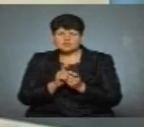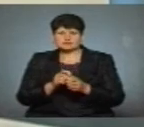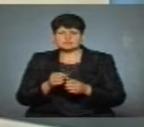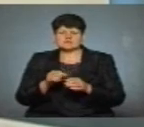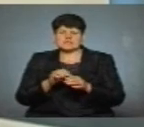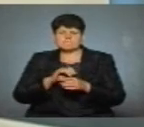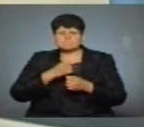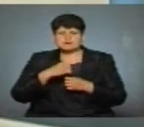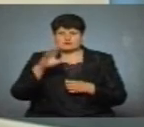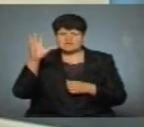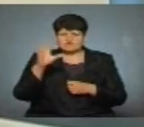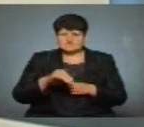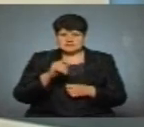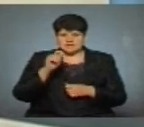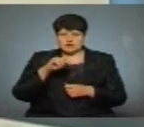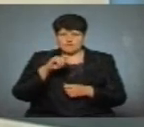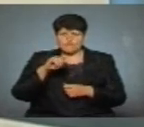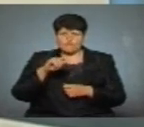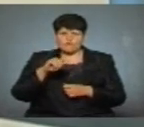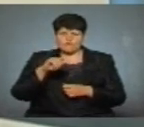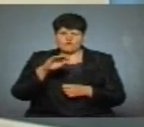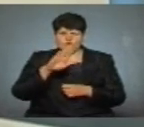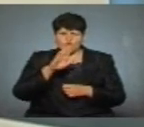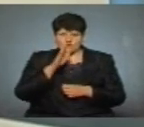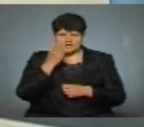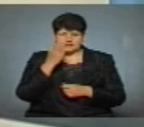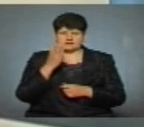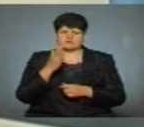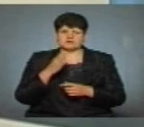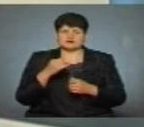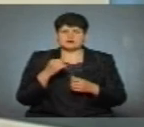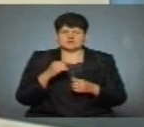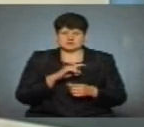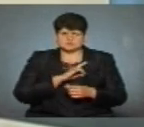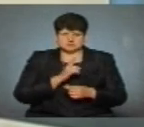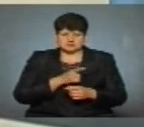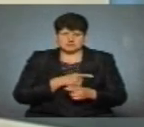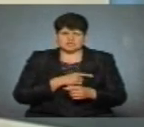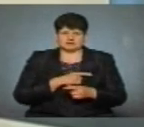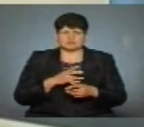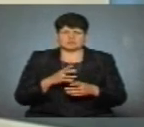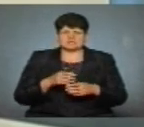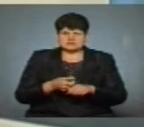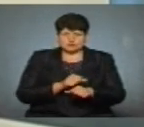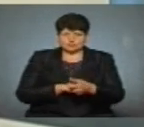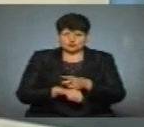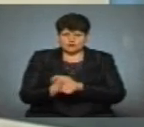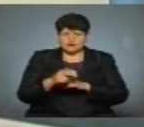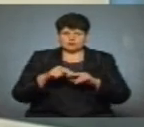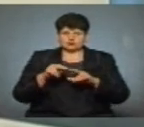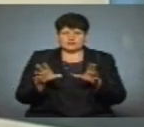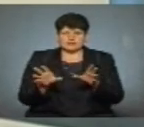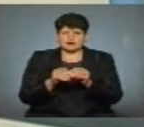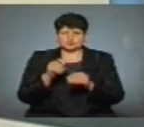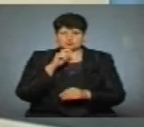всіх зовнішніх ворогів, укріпилися, перемогли всіх внутрішніх і просто вставали, закочували рукава і будували разом